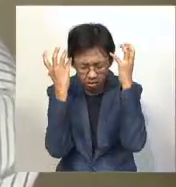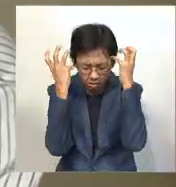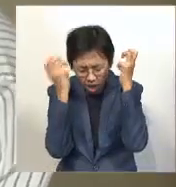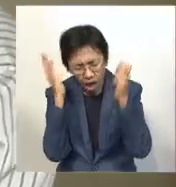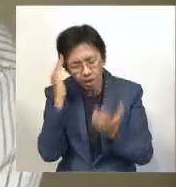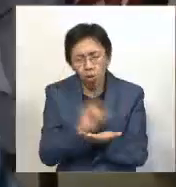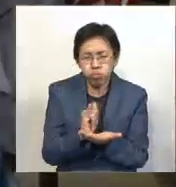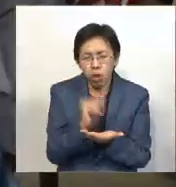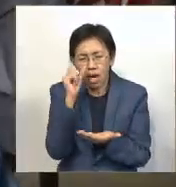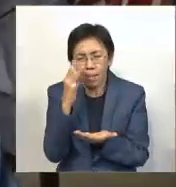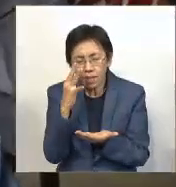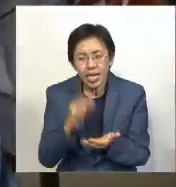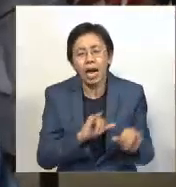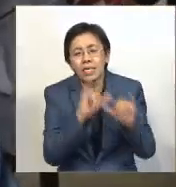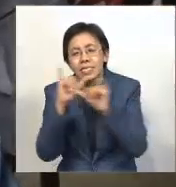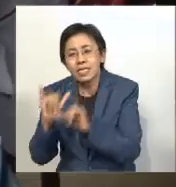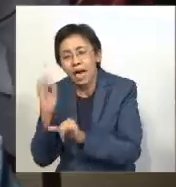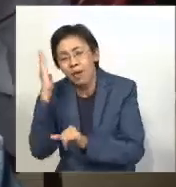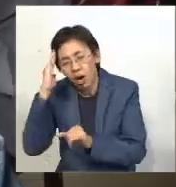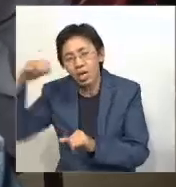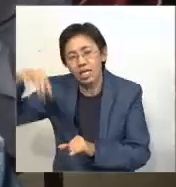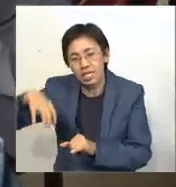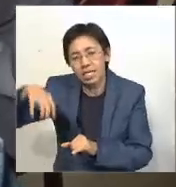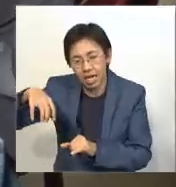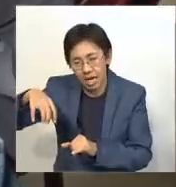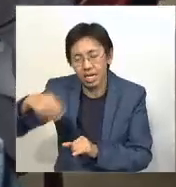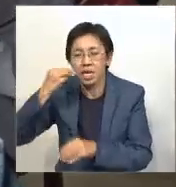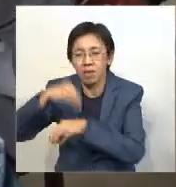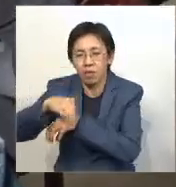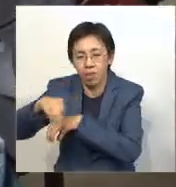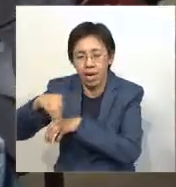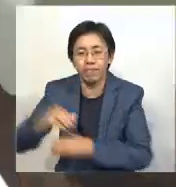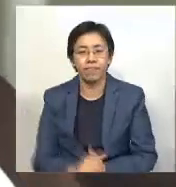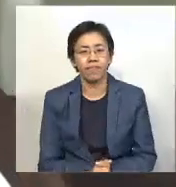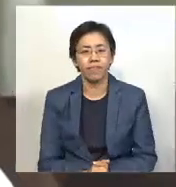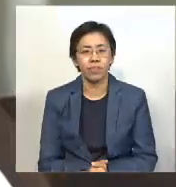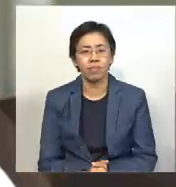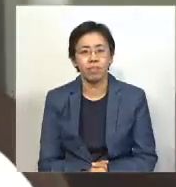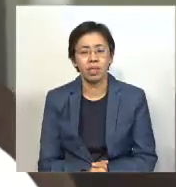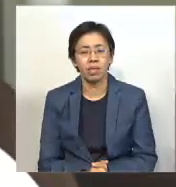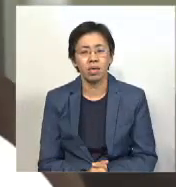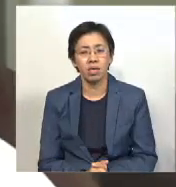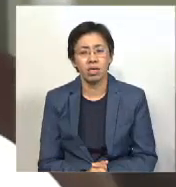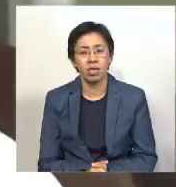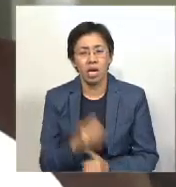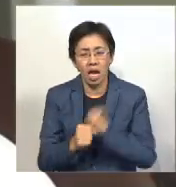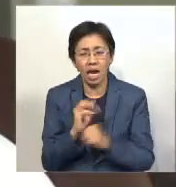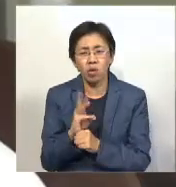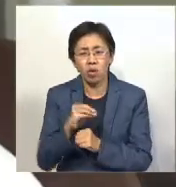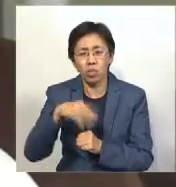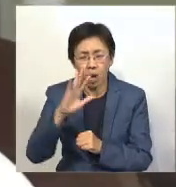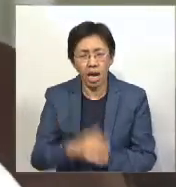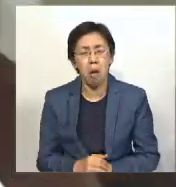ไม่หลับจึงต้องมาพักอาศัยชั่วคราวที่ศาลากลางภายในหมู่บ้าน บ่เคยพอสักเที่ย60กว่าปี